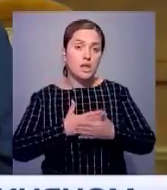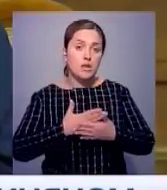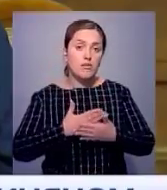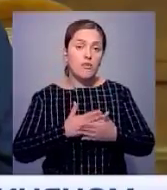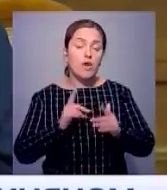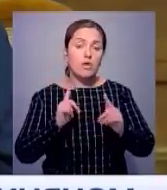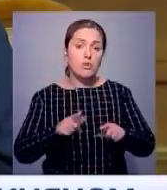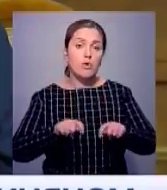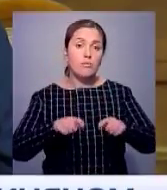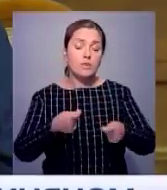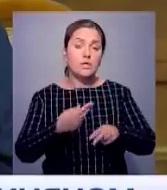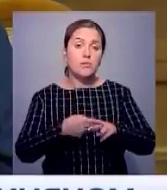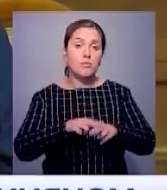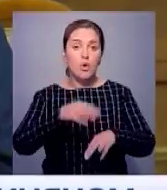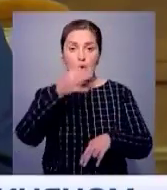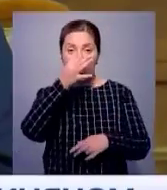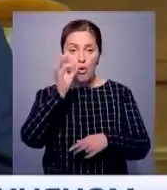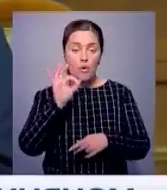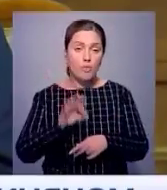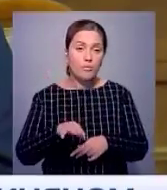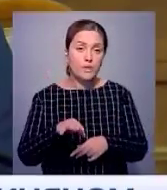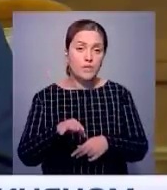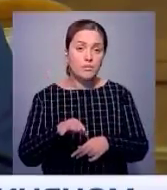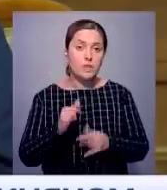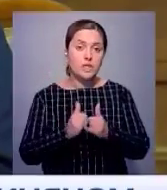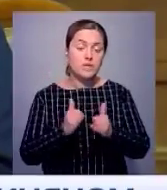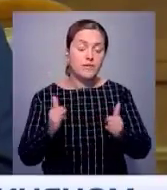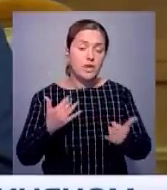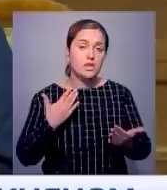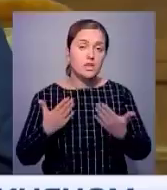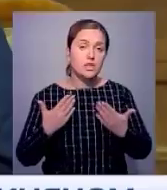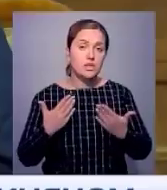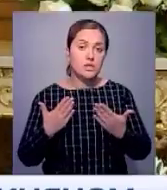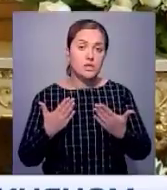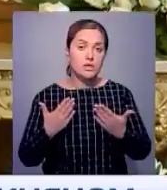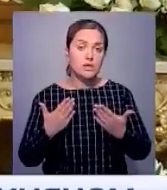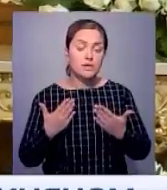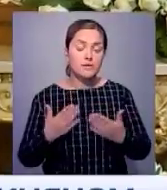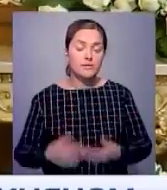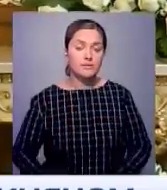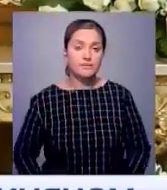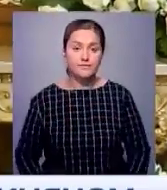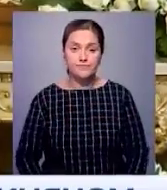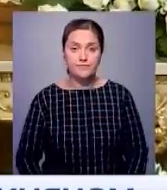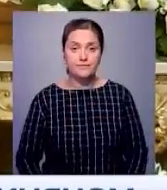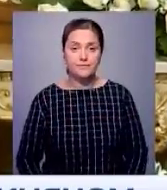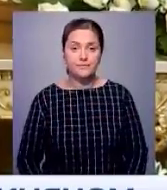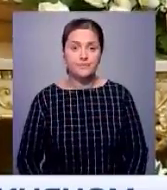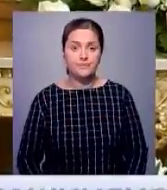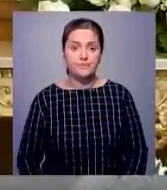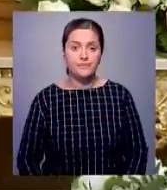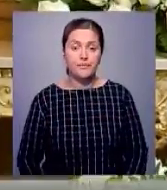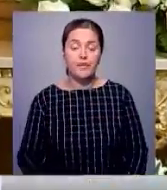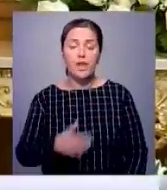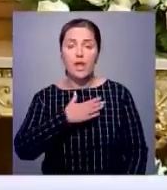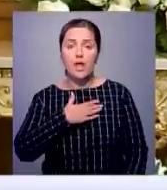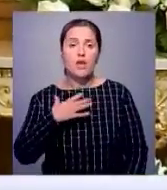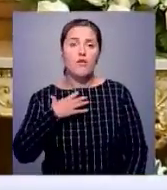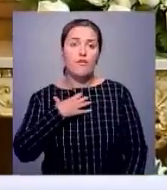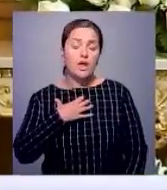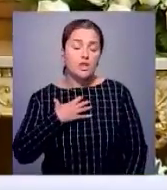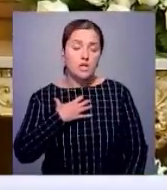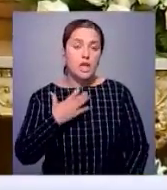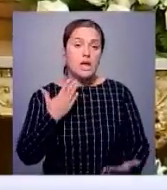этим опытом и развивать отношения. Мы открыты. Для нас очень важны наши отношения